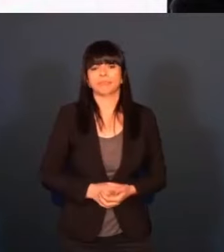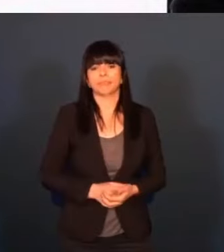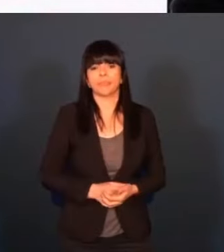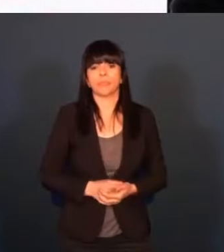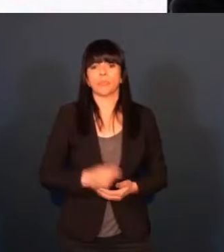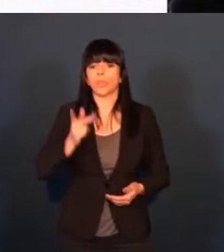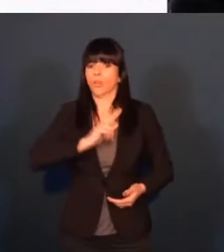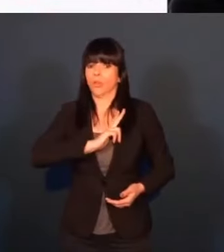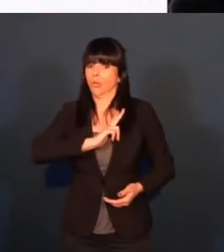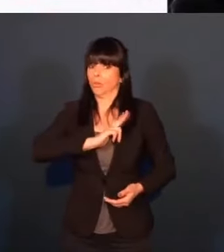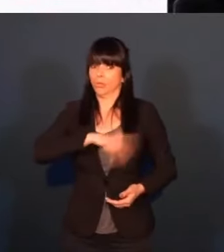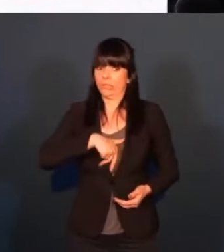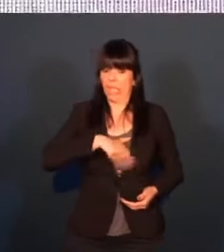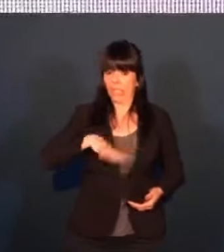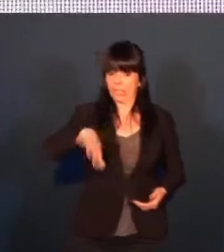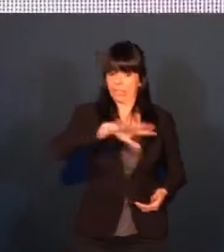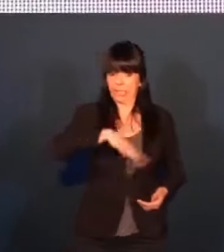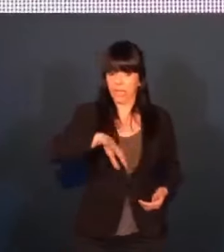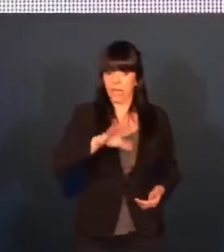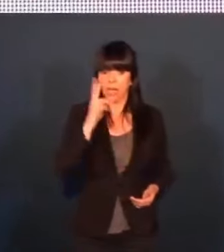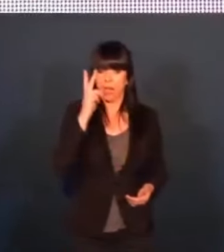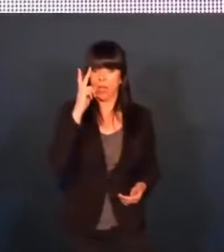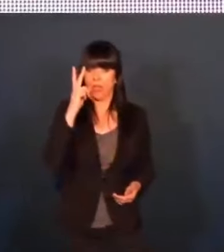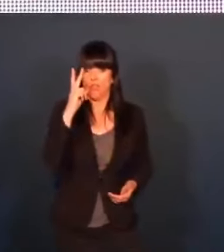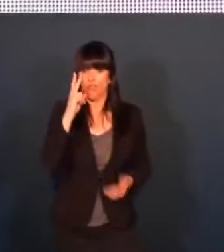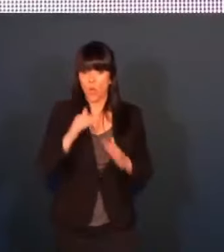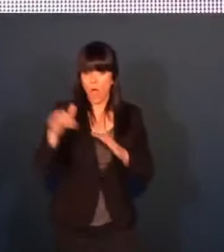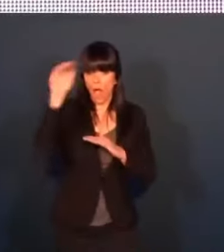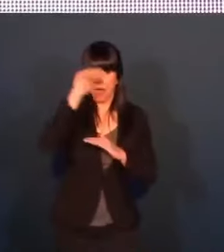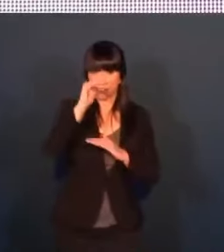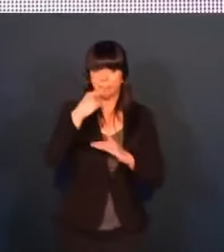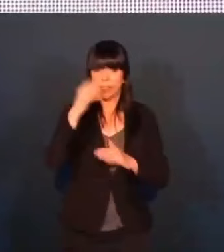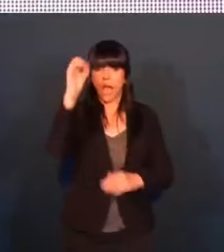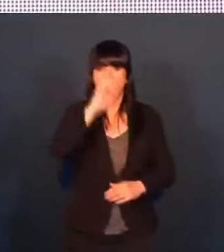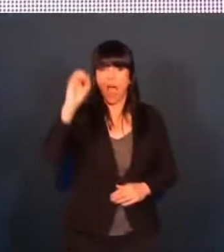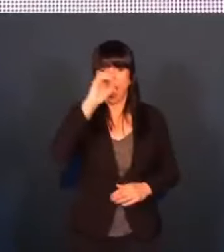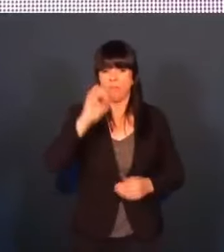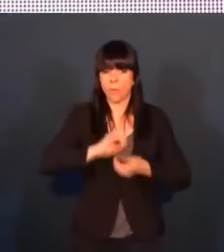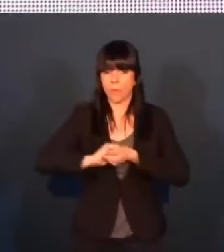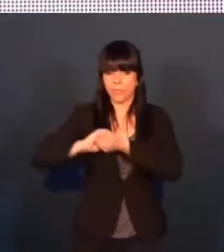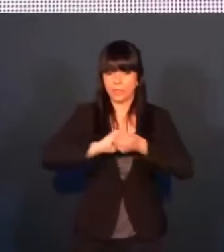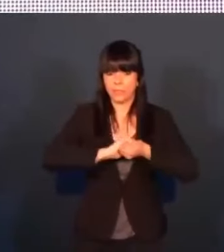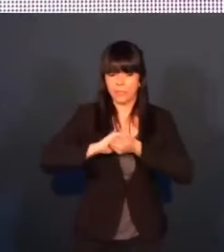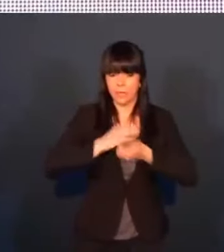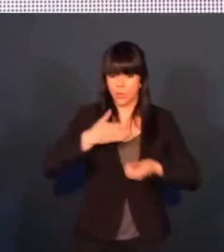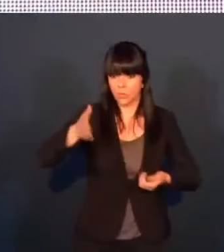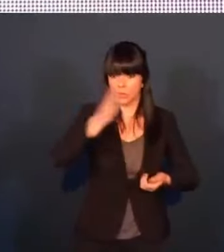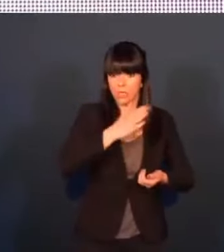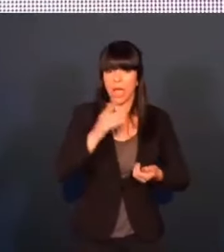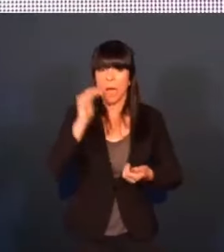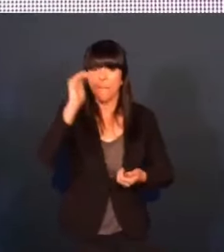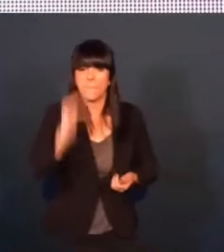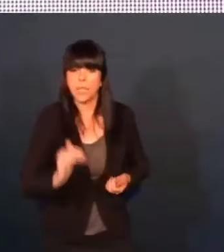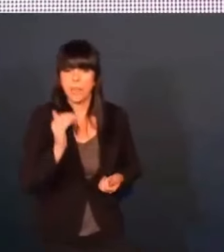В социалната сфера. Втори сме по ръст на заплатите в Европейския съюз. Минималната работна